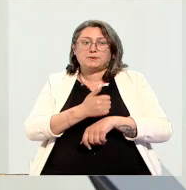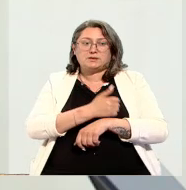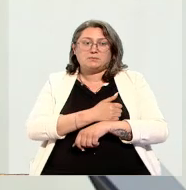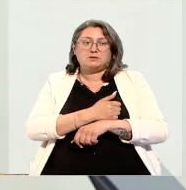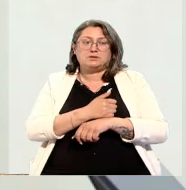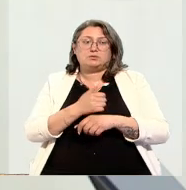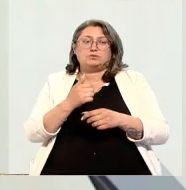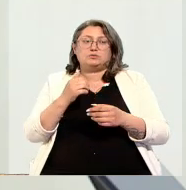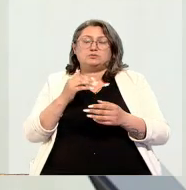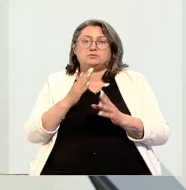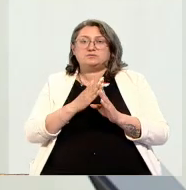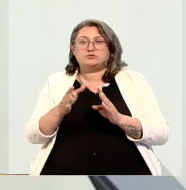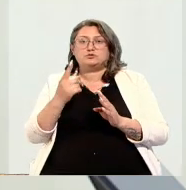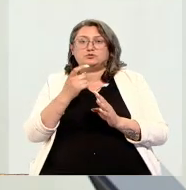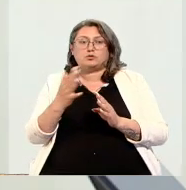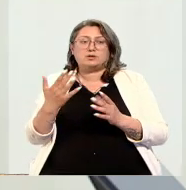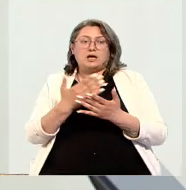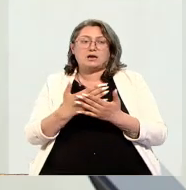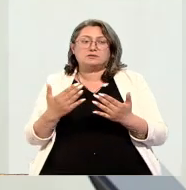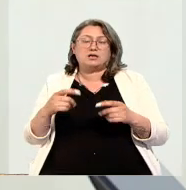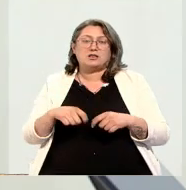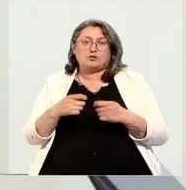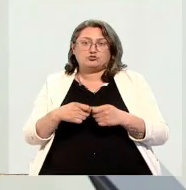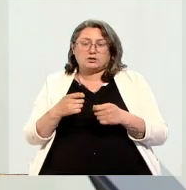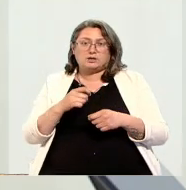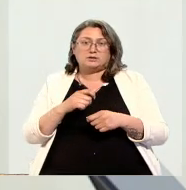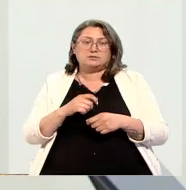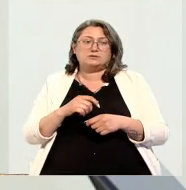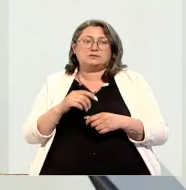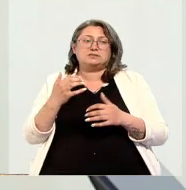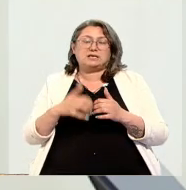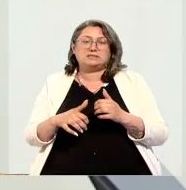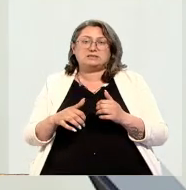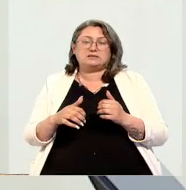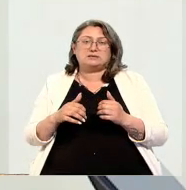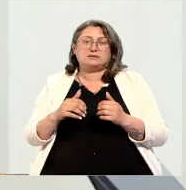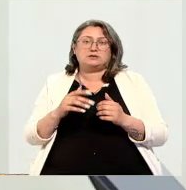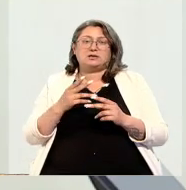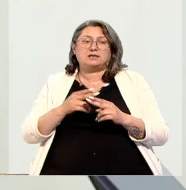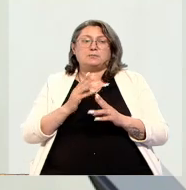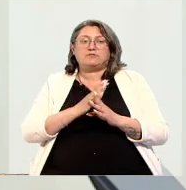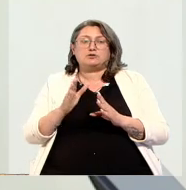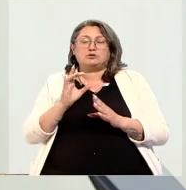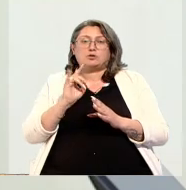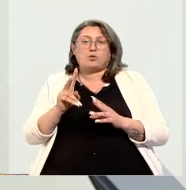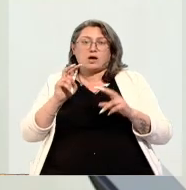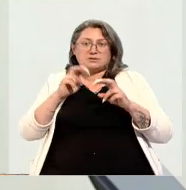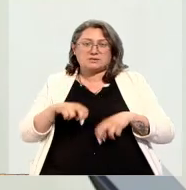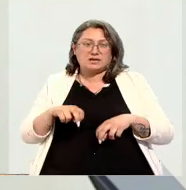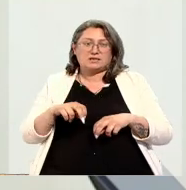департаментом установлено свыше сотни различных нарушений, среди которых превышение сроков